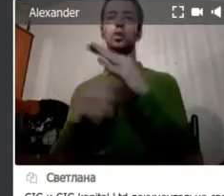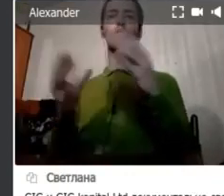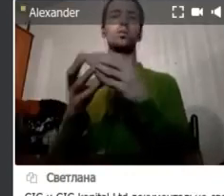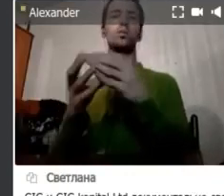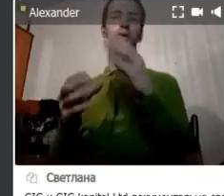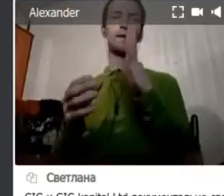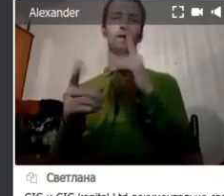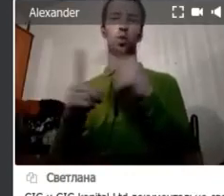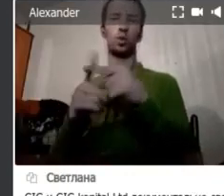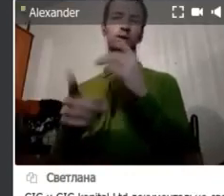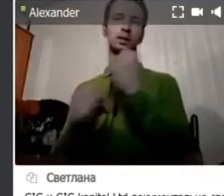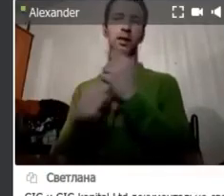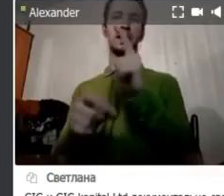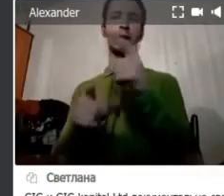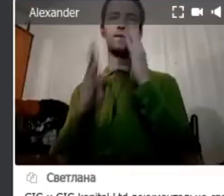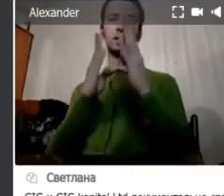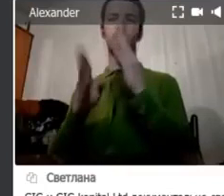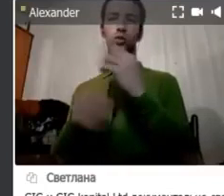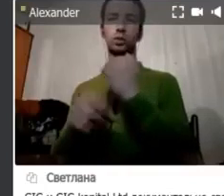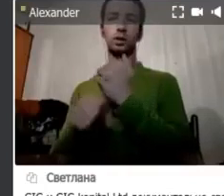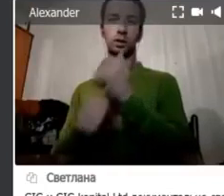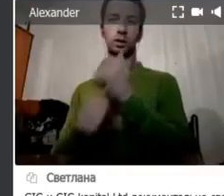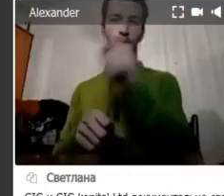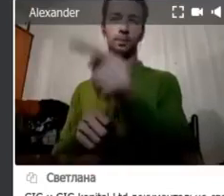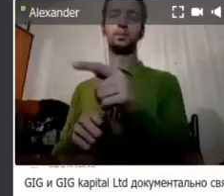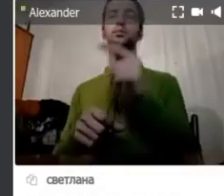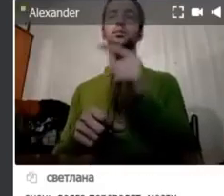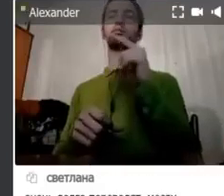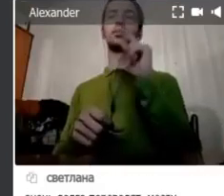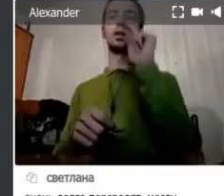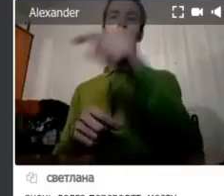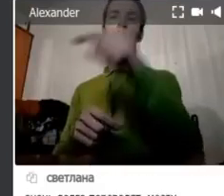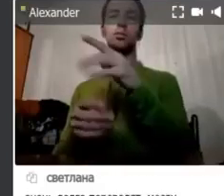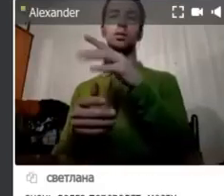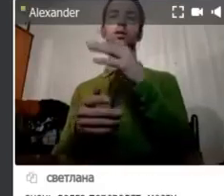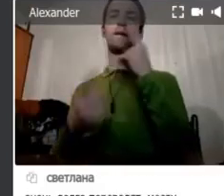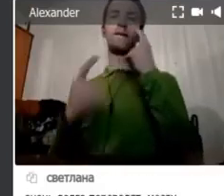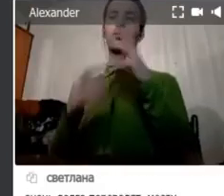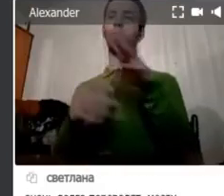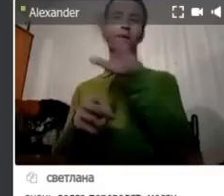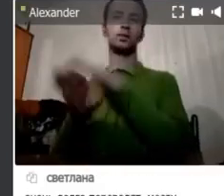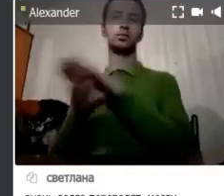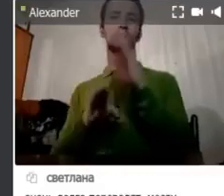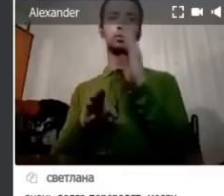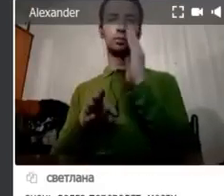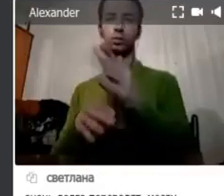то есть пока это все работает, на перспективу посмотрим.